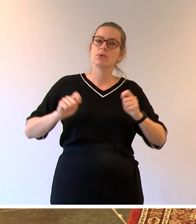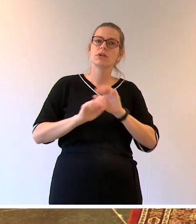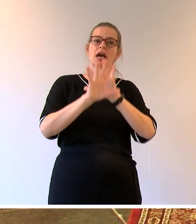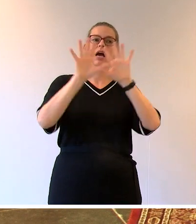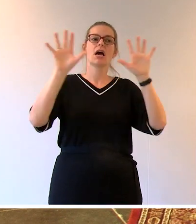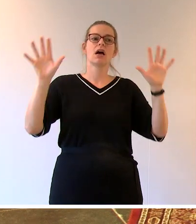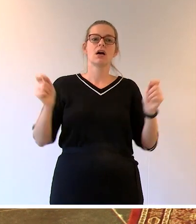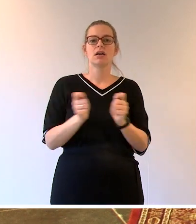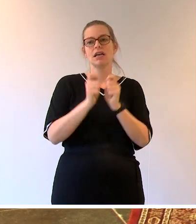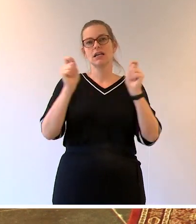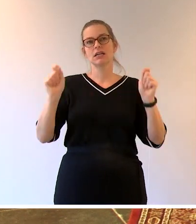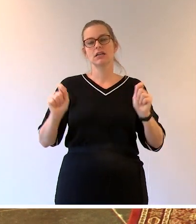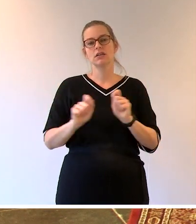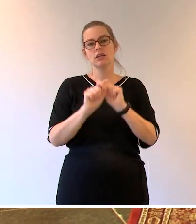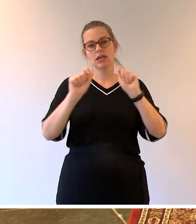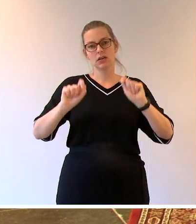halleluja,